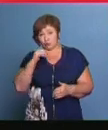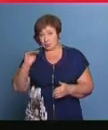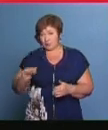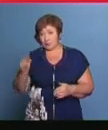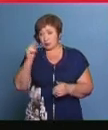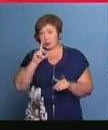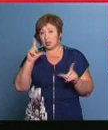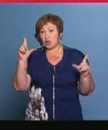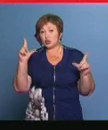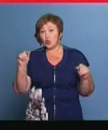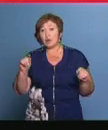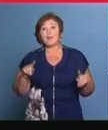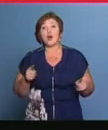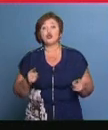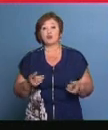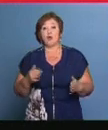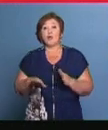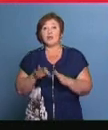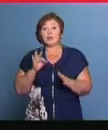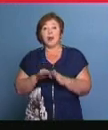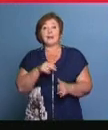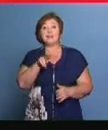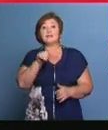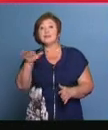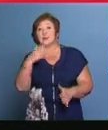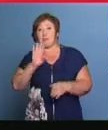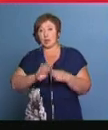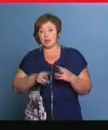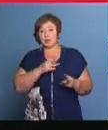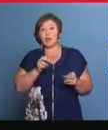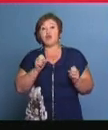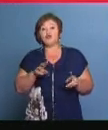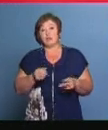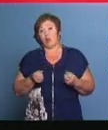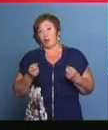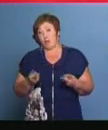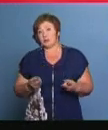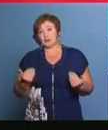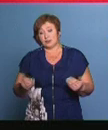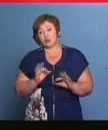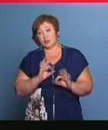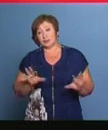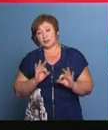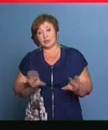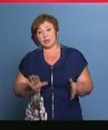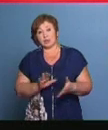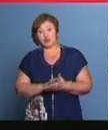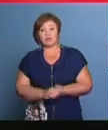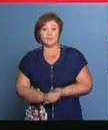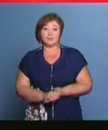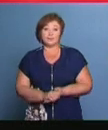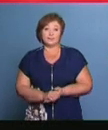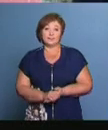несовершеннолетний школьник. О том, почему молодежь выбирает дым без огня и чем это опасно, мнение наркологов и законодателей выслушала Елена